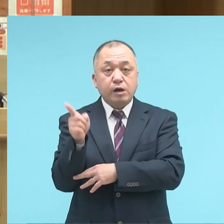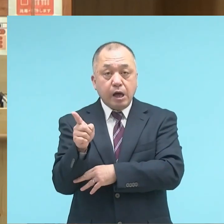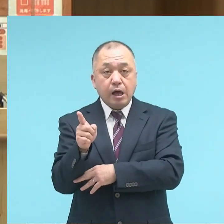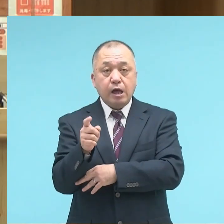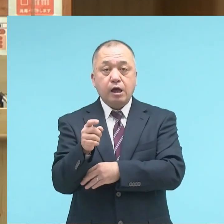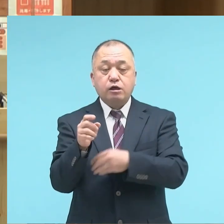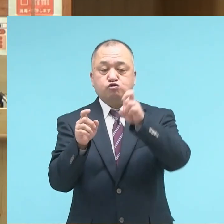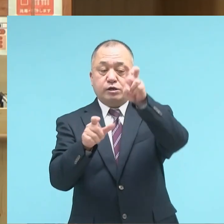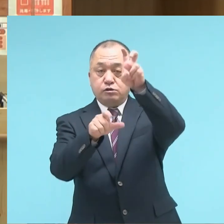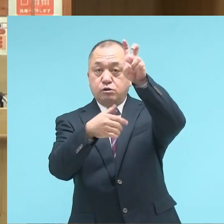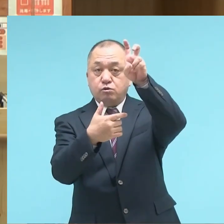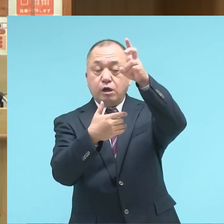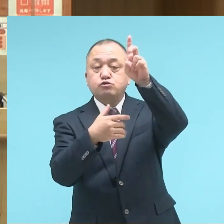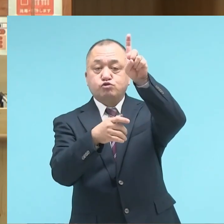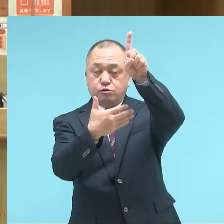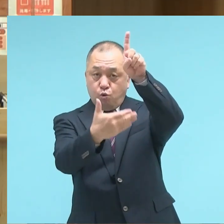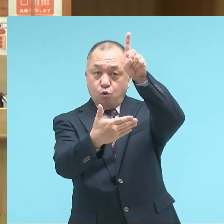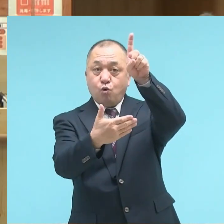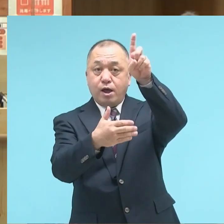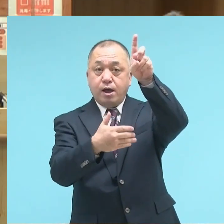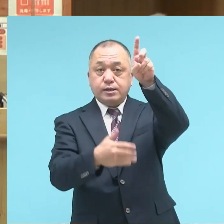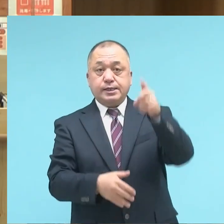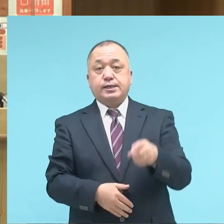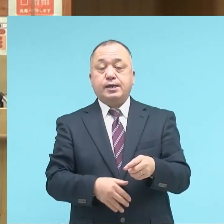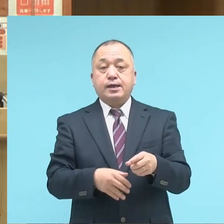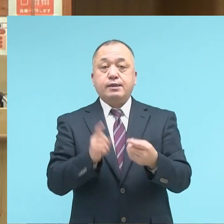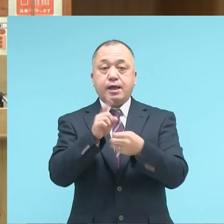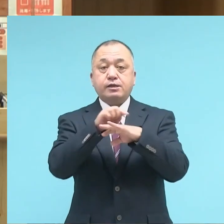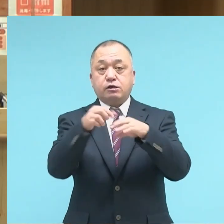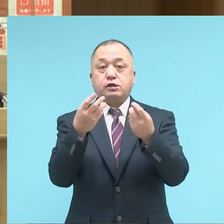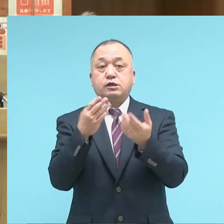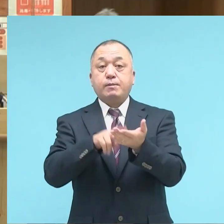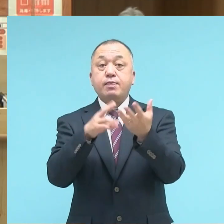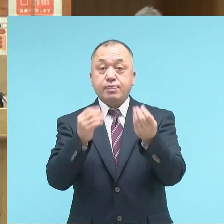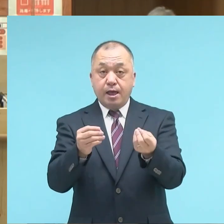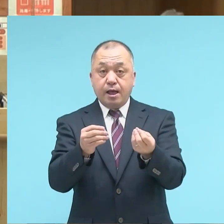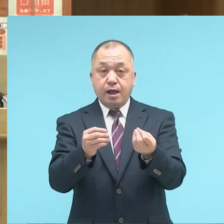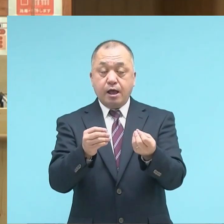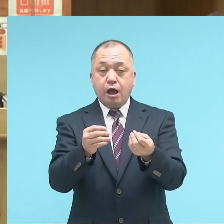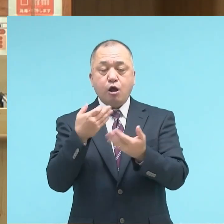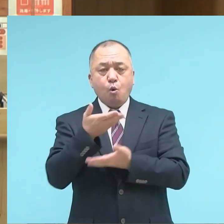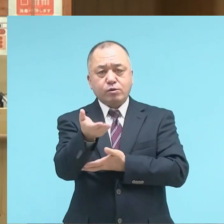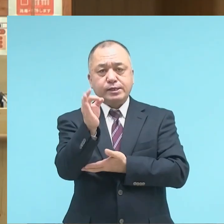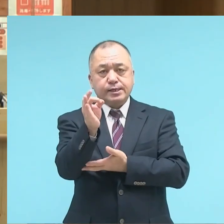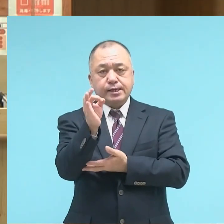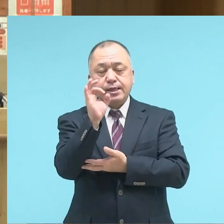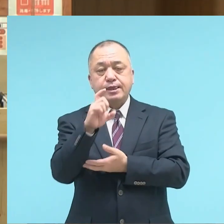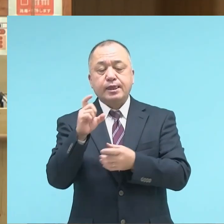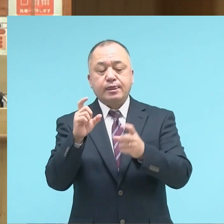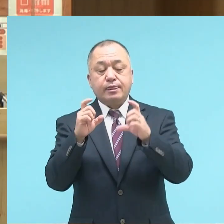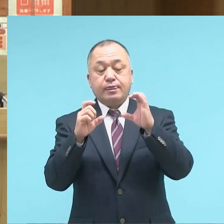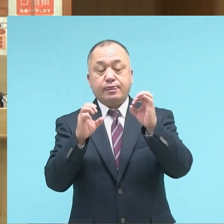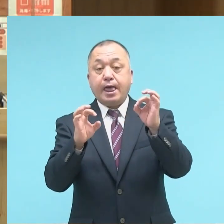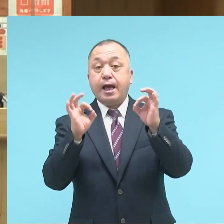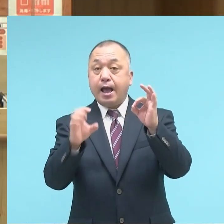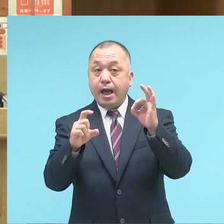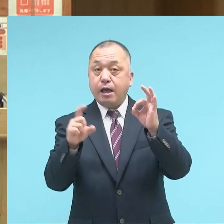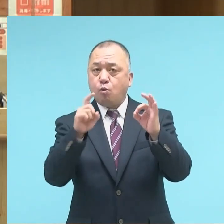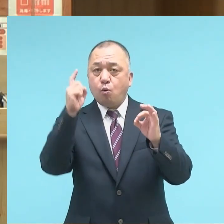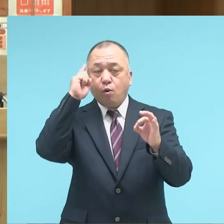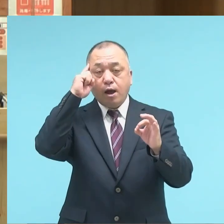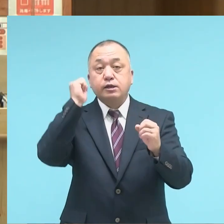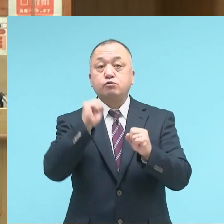の蓄楽対策を決めました。補給金カンカーなどの知事は決定をどう受け止められているかというところと、また来